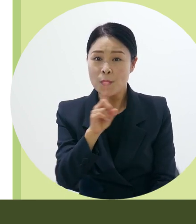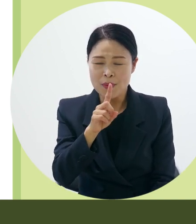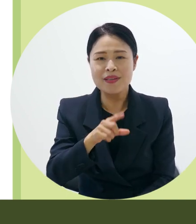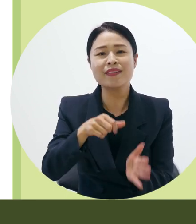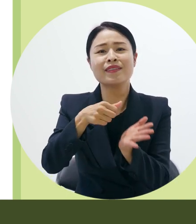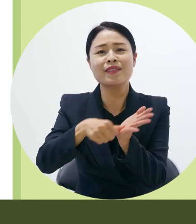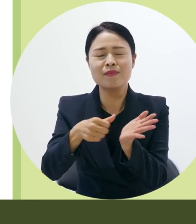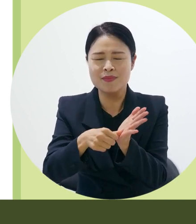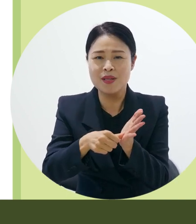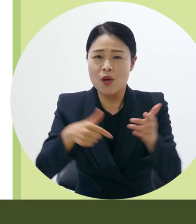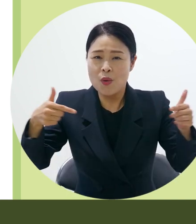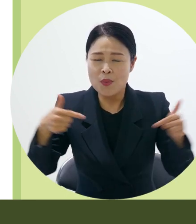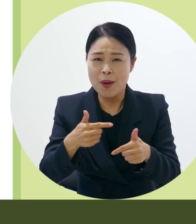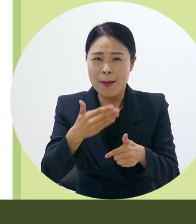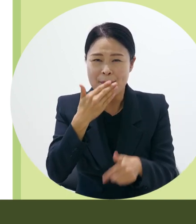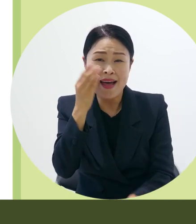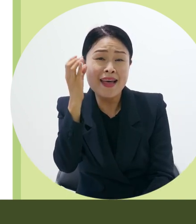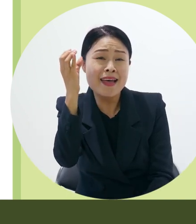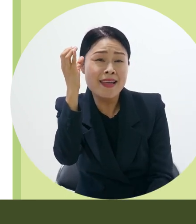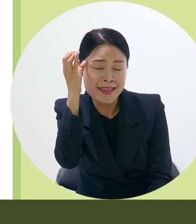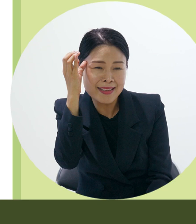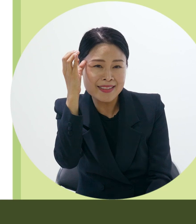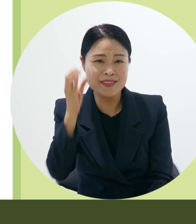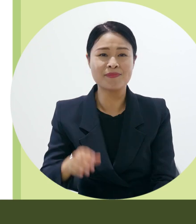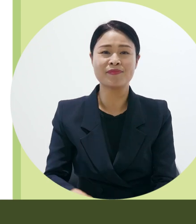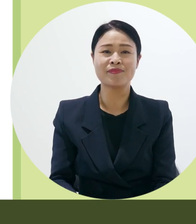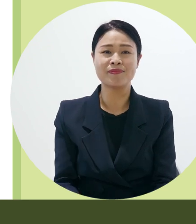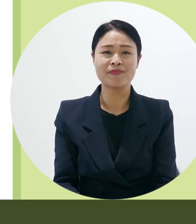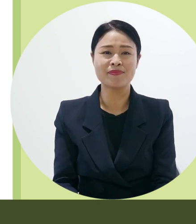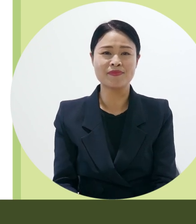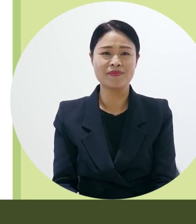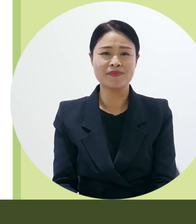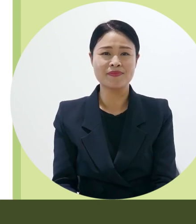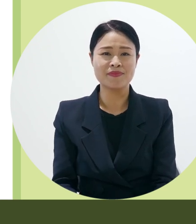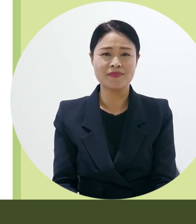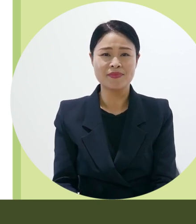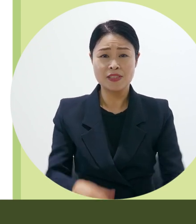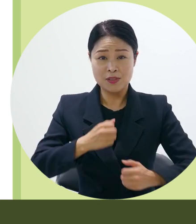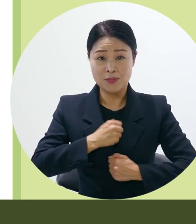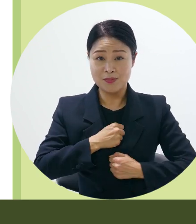효능 효과는 제품을 사용했을 때 얻을 수 있는 작용을 말합니다.